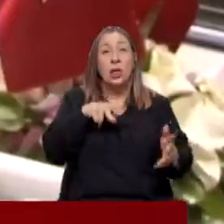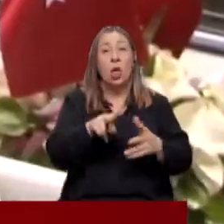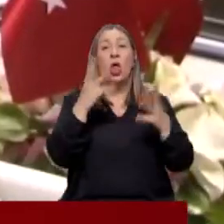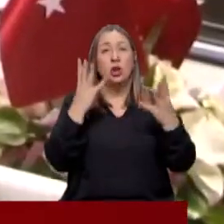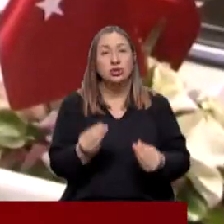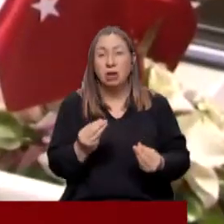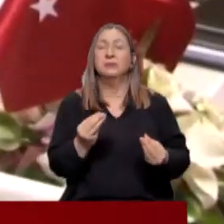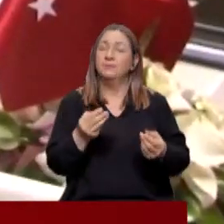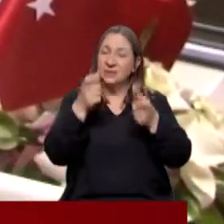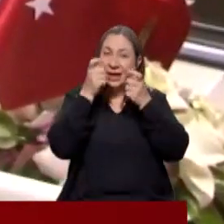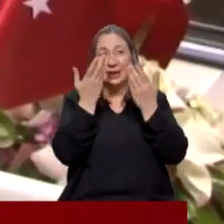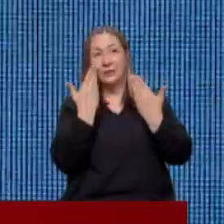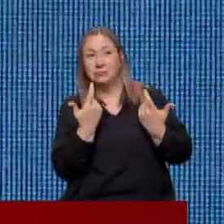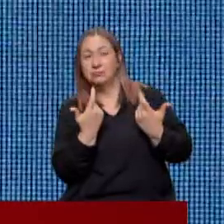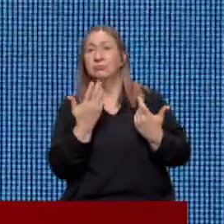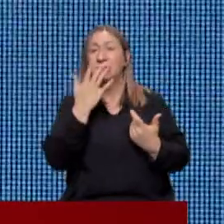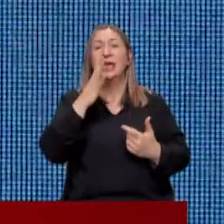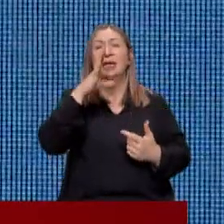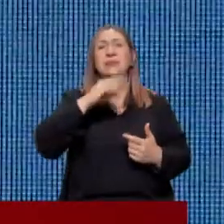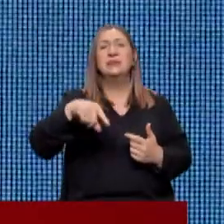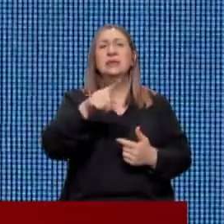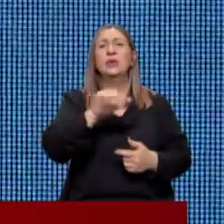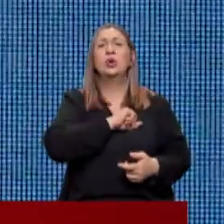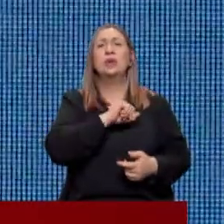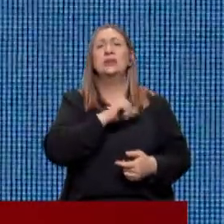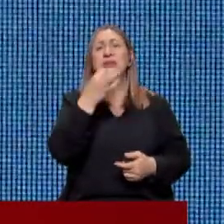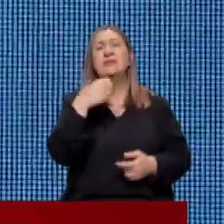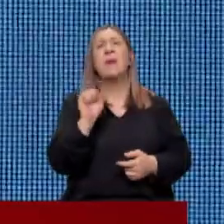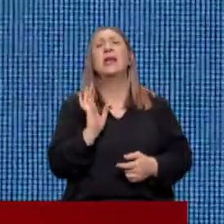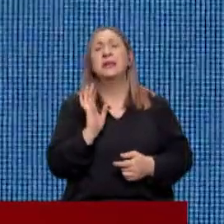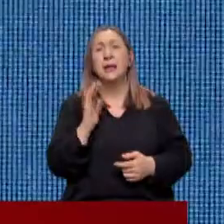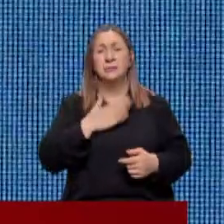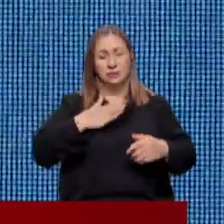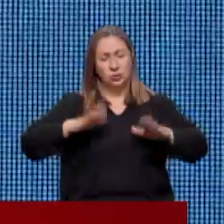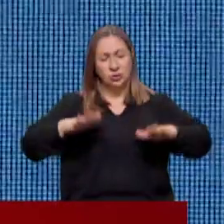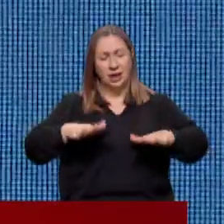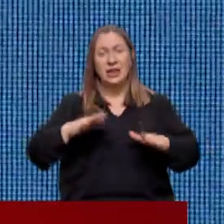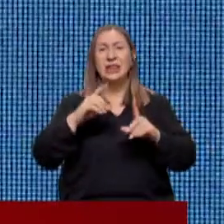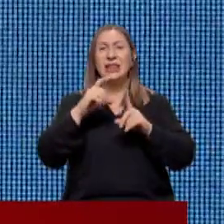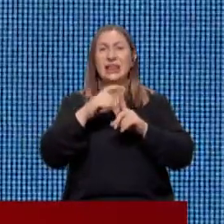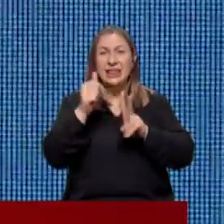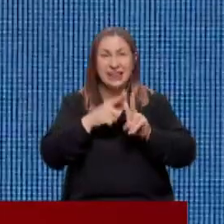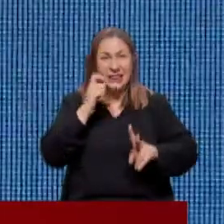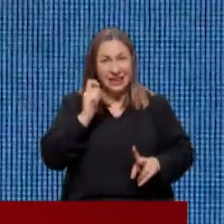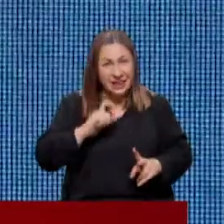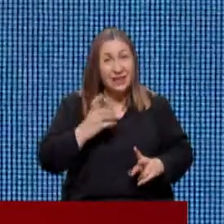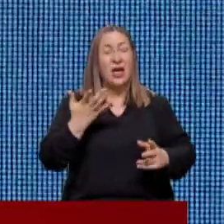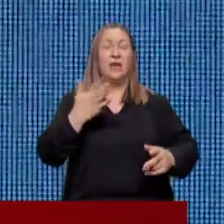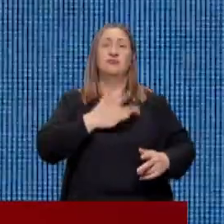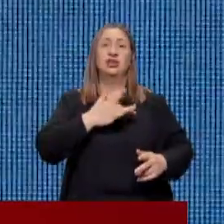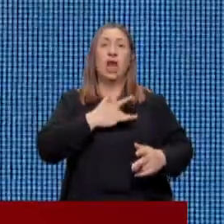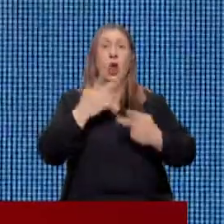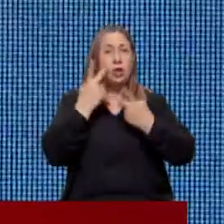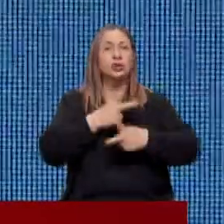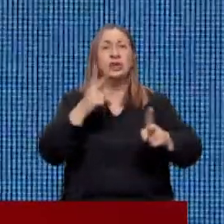bir yol haritası çıkacak dikkatli isteniyor kimsenin sizi korkutmasın a İzin vermeyin Biz buradayken din ve vicdan özgürlüğü asla